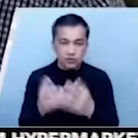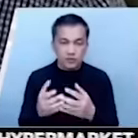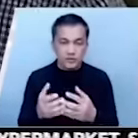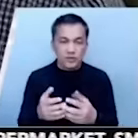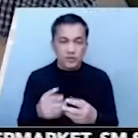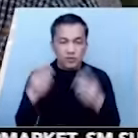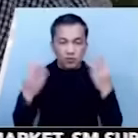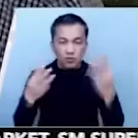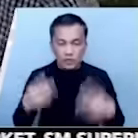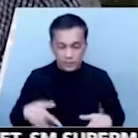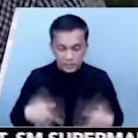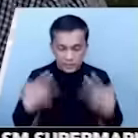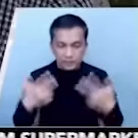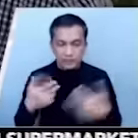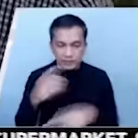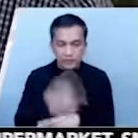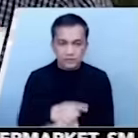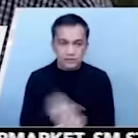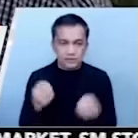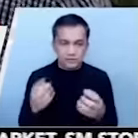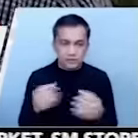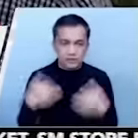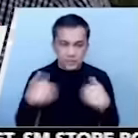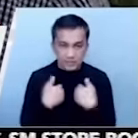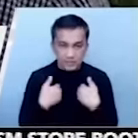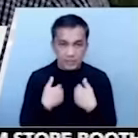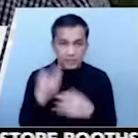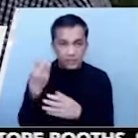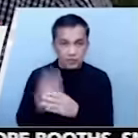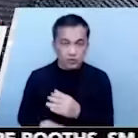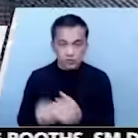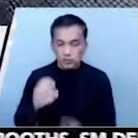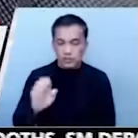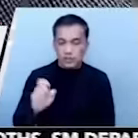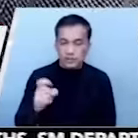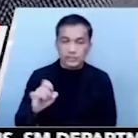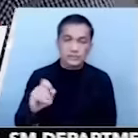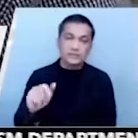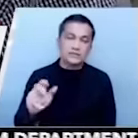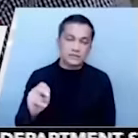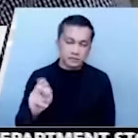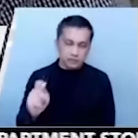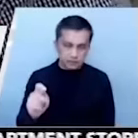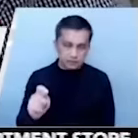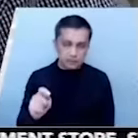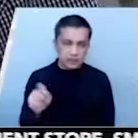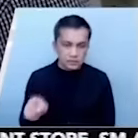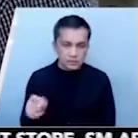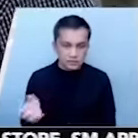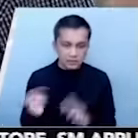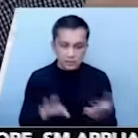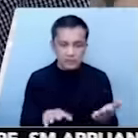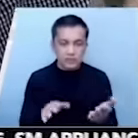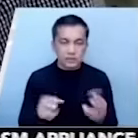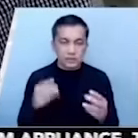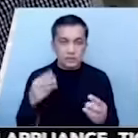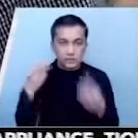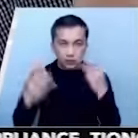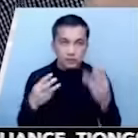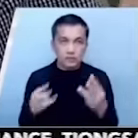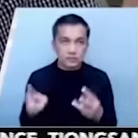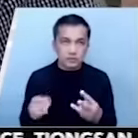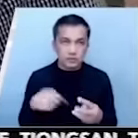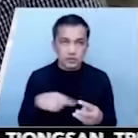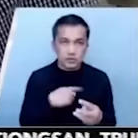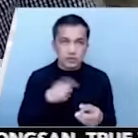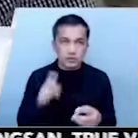are becoming, species are becoming extinct every day po of our lives. These are dying in the wild po and we must protect them because